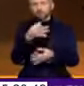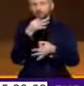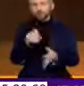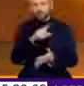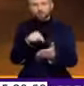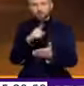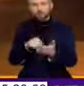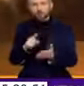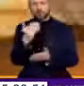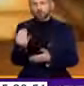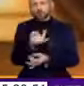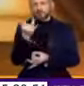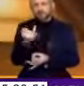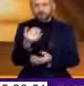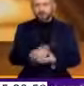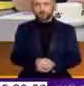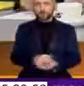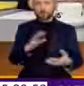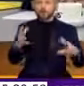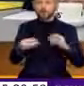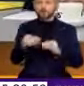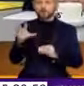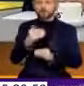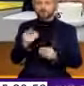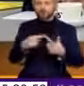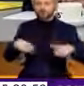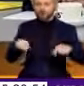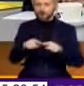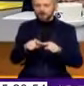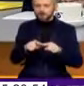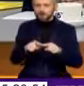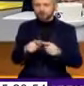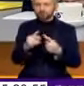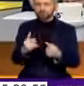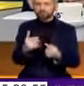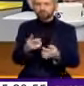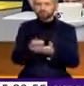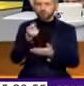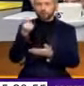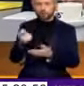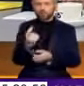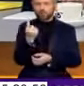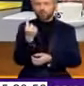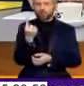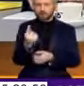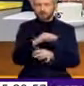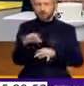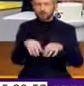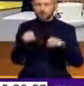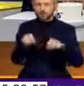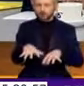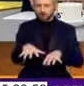вас цікавить. Тож долучайтеся. Отже, пане Юрію, вся ваша фракція стала суб'єктами подання одного проекту